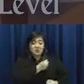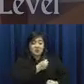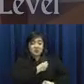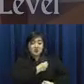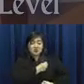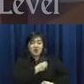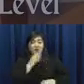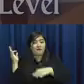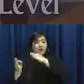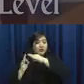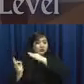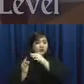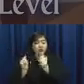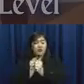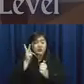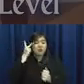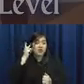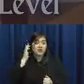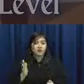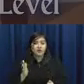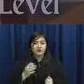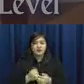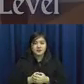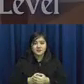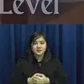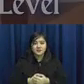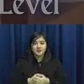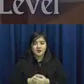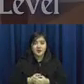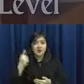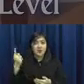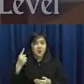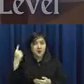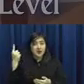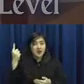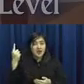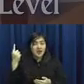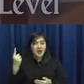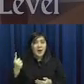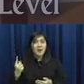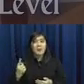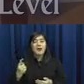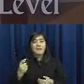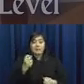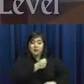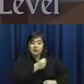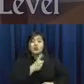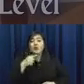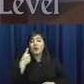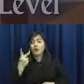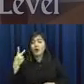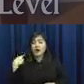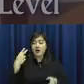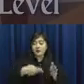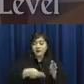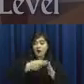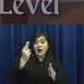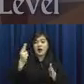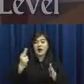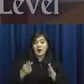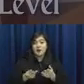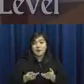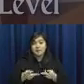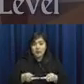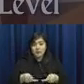si Rudy, tayong mga nagsasama-sama sa mesa, ha? Baka kayo maringgang ko lang ganyang excuse. Walang ganyang excuse. You